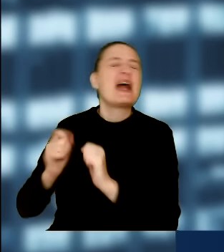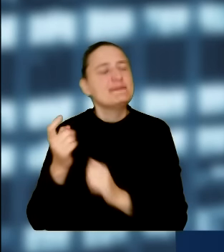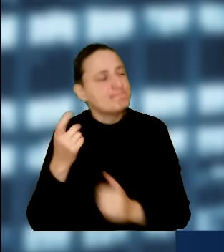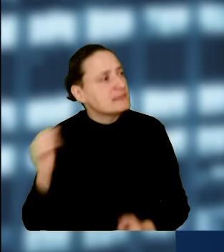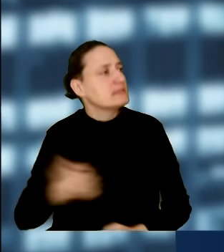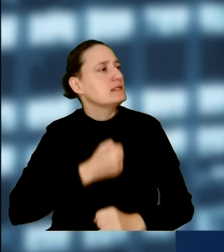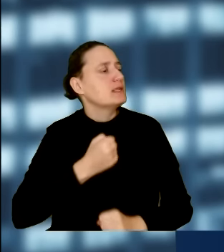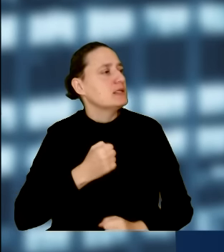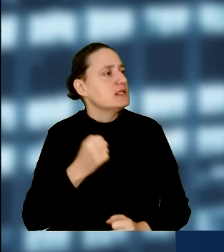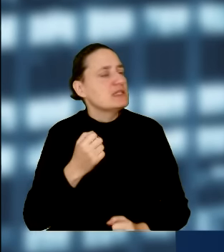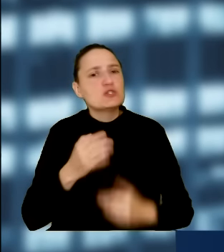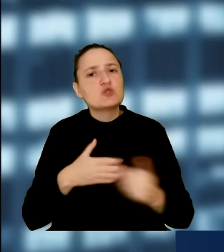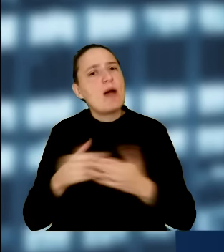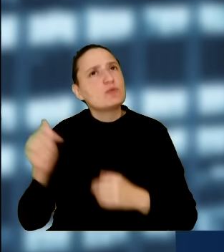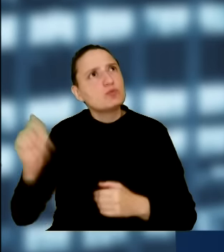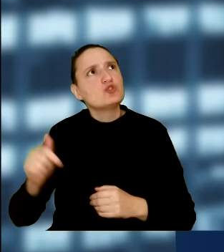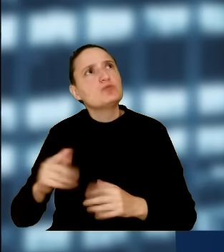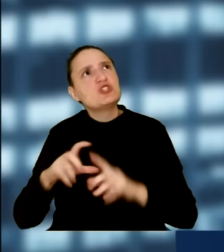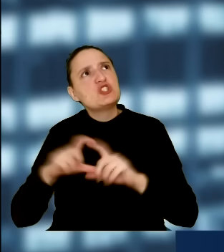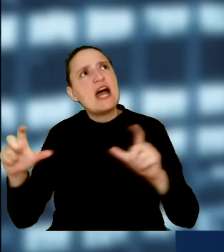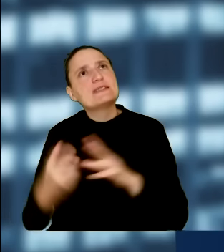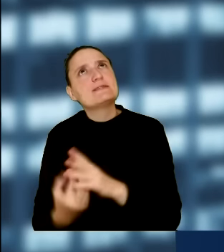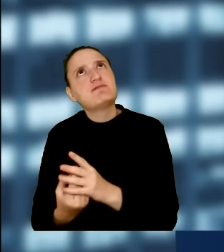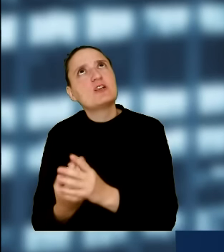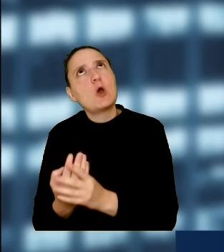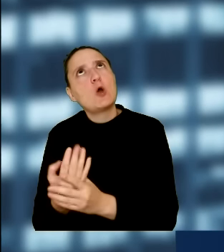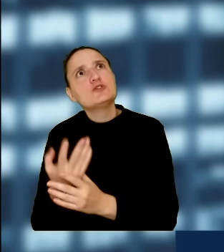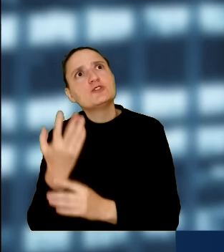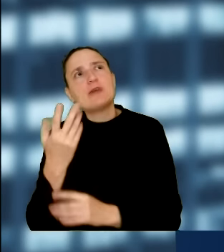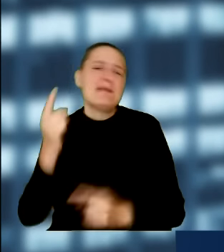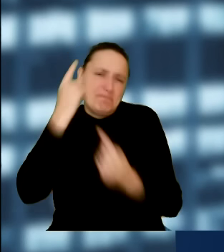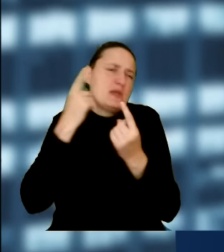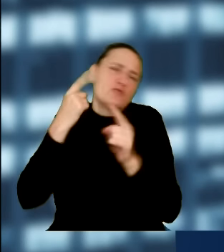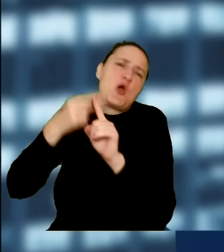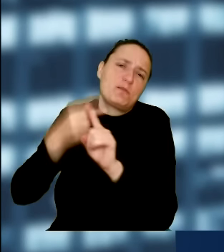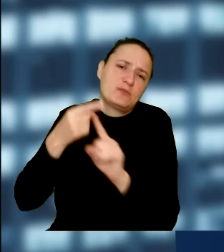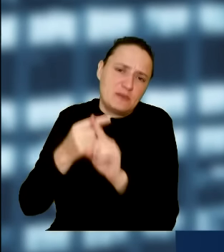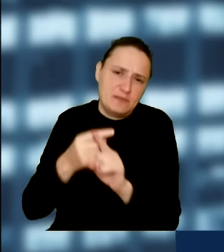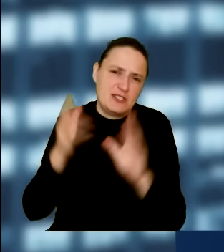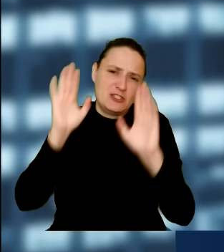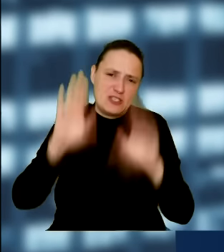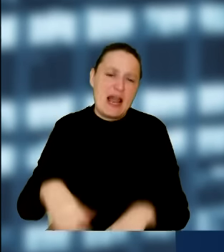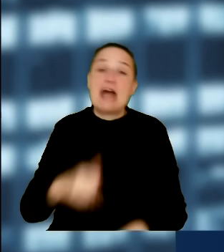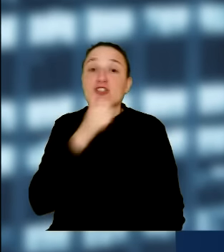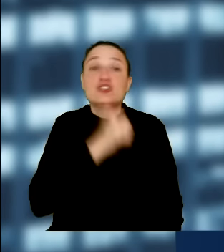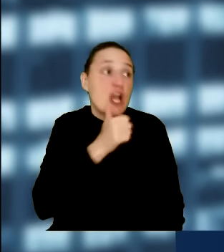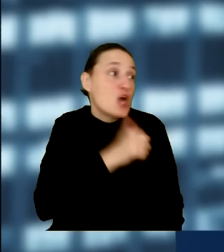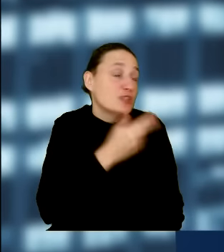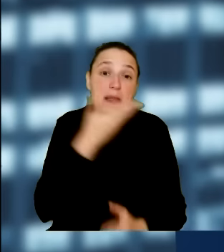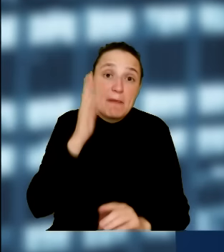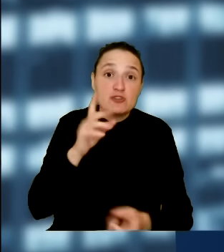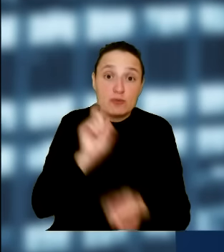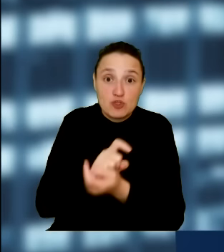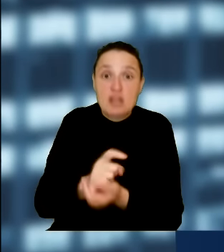to musi zdążyć wyrosnąć. Ale bądźmy optymistami, no. Poza tym zieloni się nie przyczepią, bo przecież o to